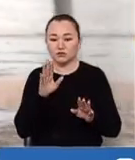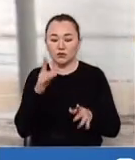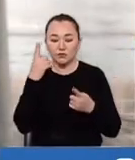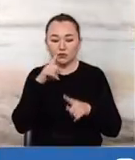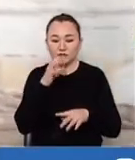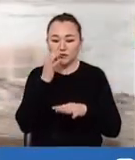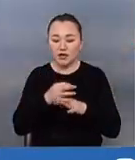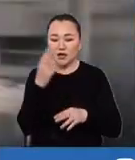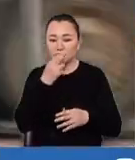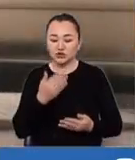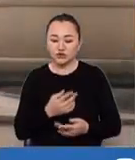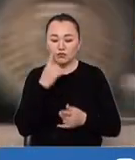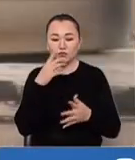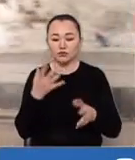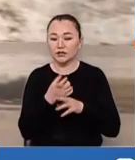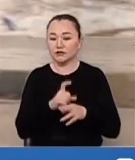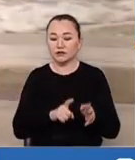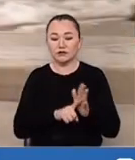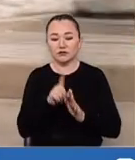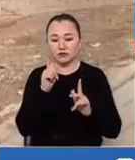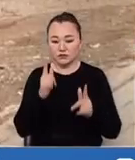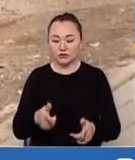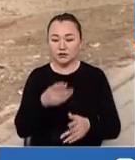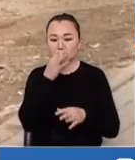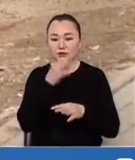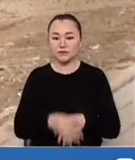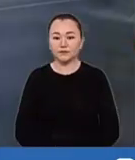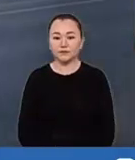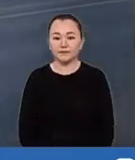Ал Астана тұрғындарының көбі бұл бастаманы қолдайтындарын білдірді.